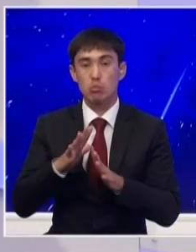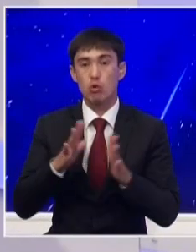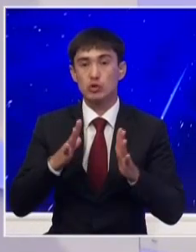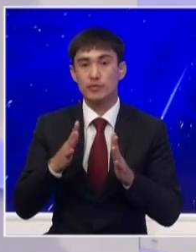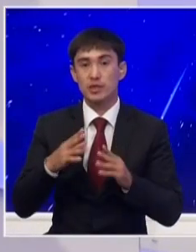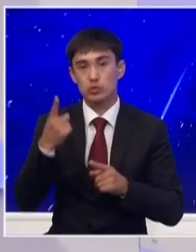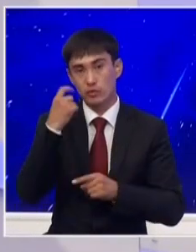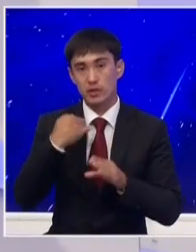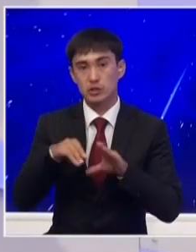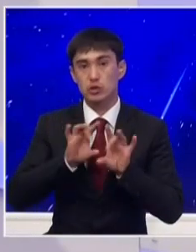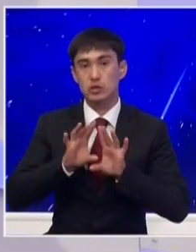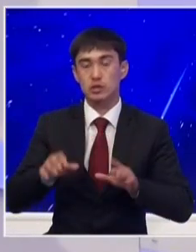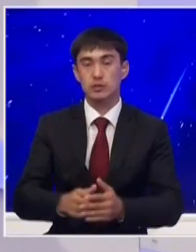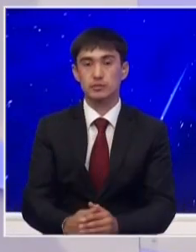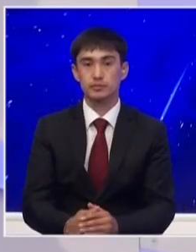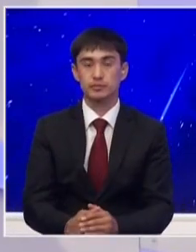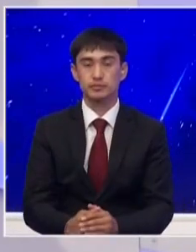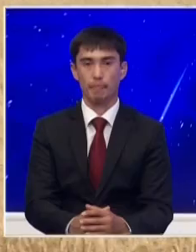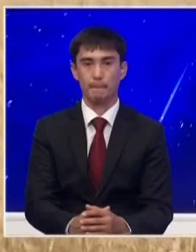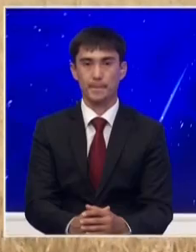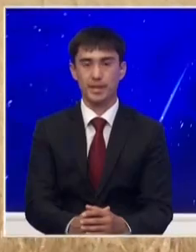всего, узнавала наша съемочная группа.